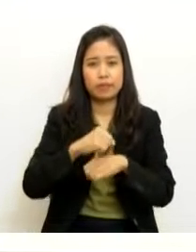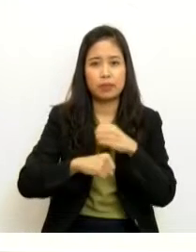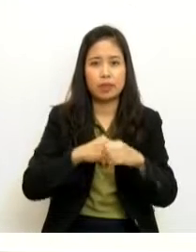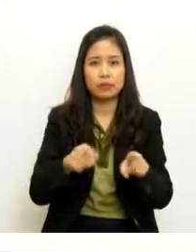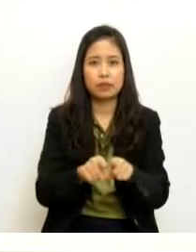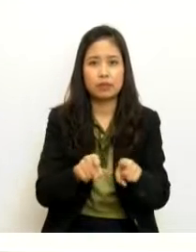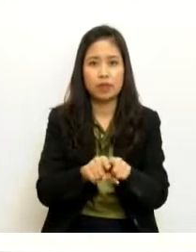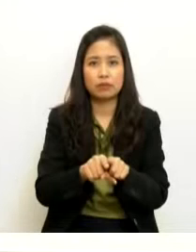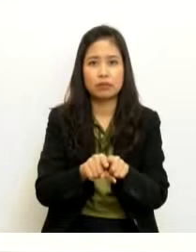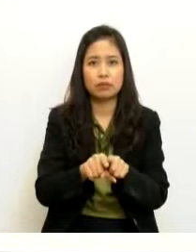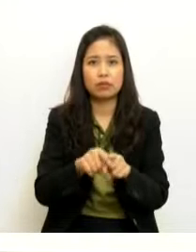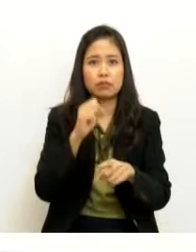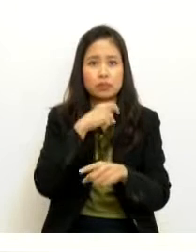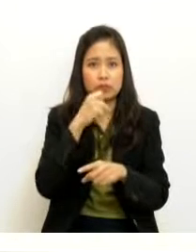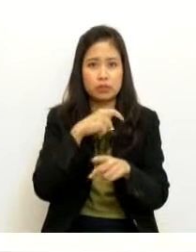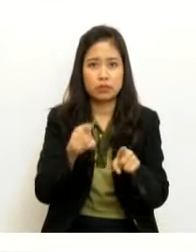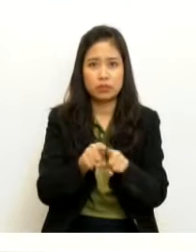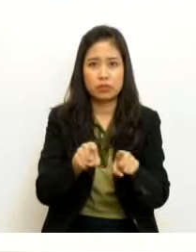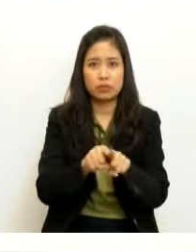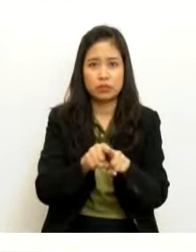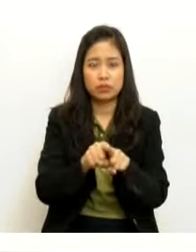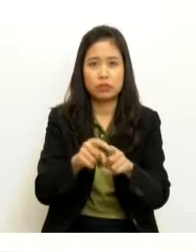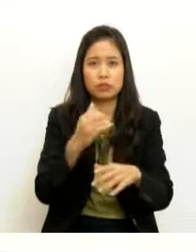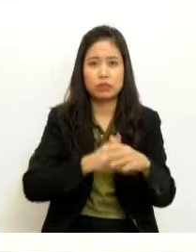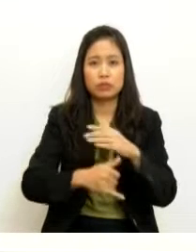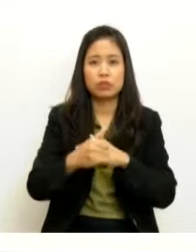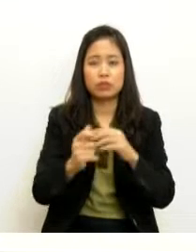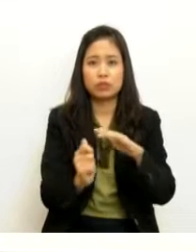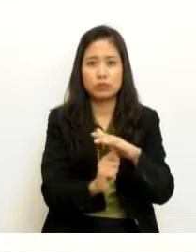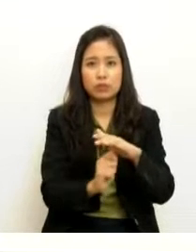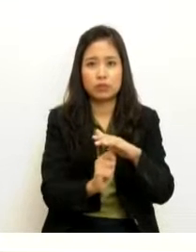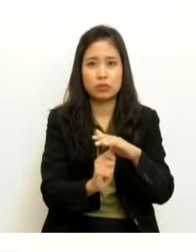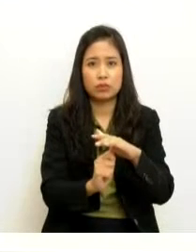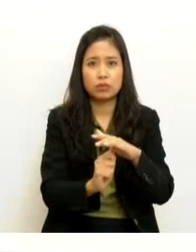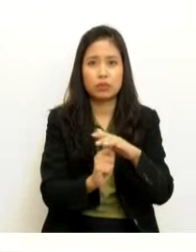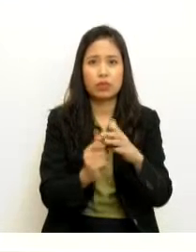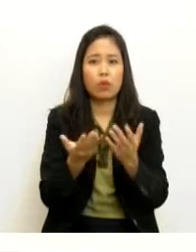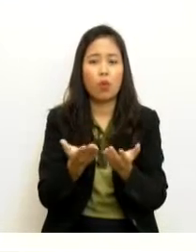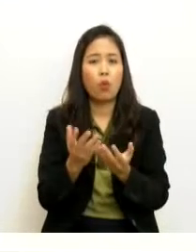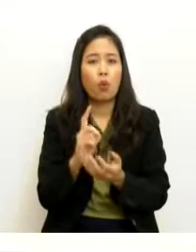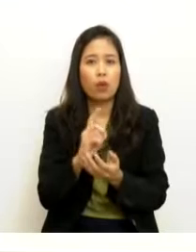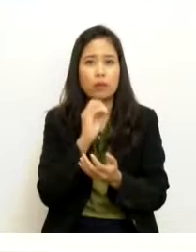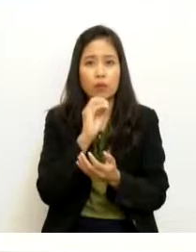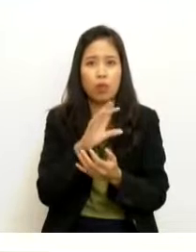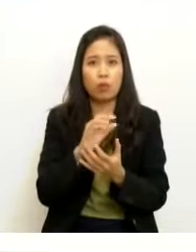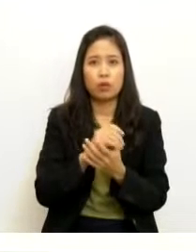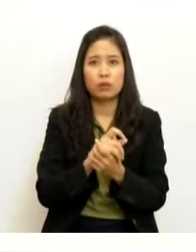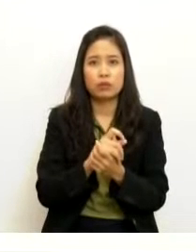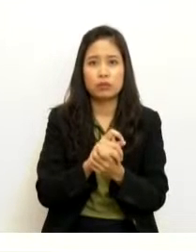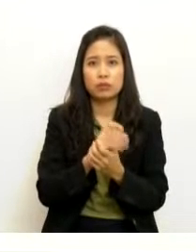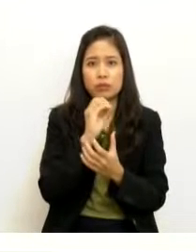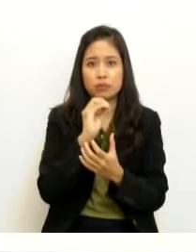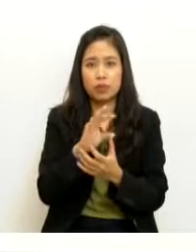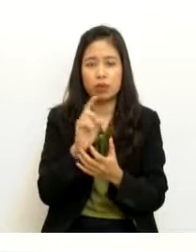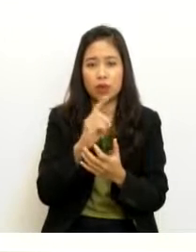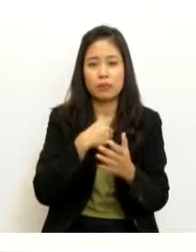ไม่มีการสอบนะครับเข้าในอนุบาลนะครับอันนี้ก็ขออนุญาตเน้นย้ำนะครับถ้าหากมีโรงเรียนใดยังมีกระบวน